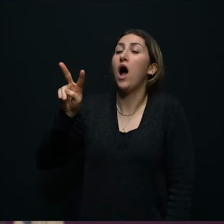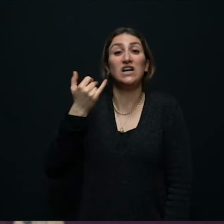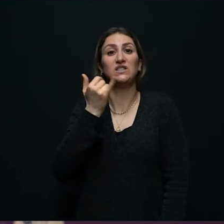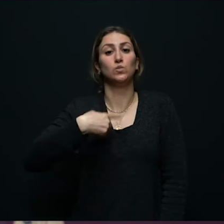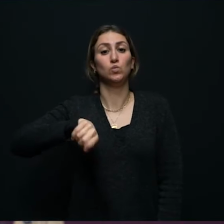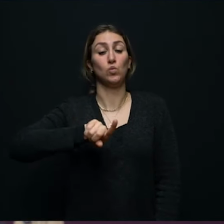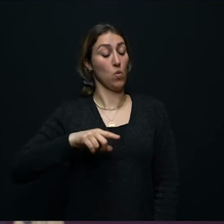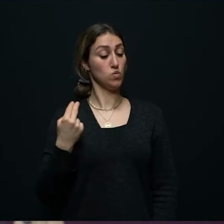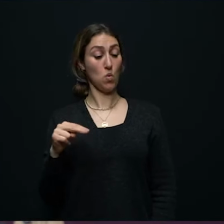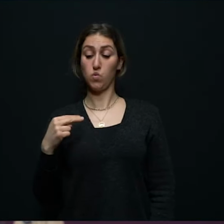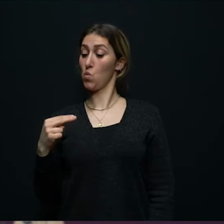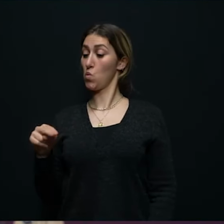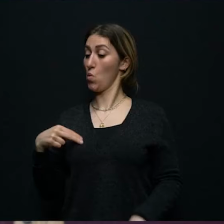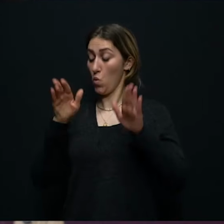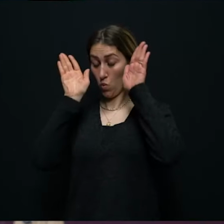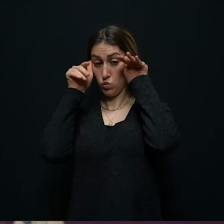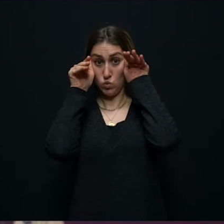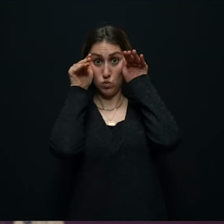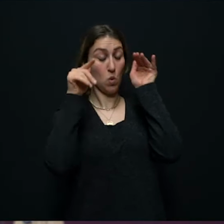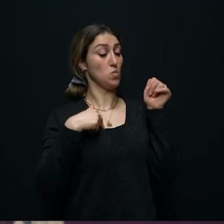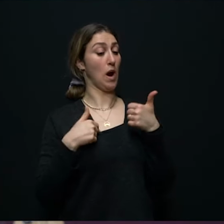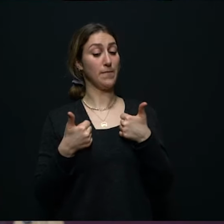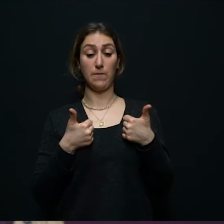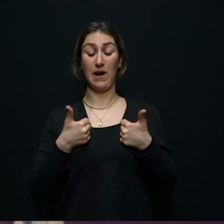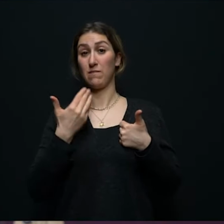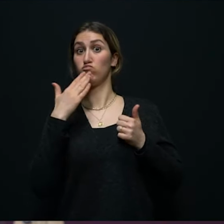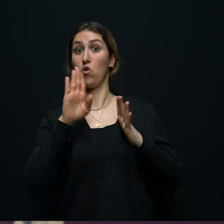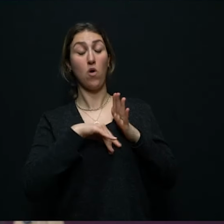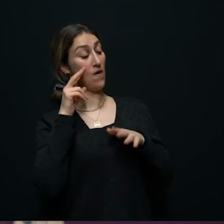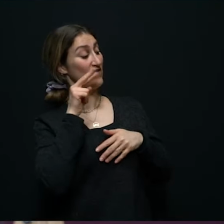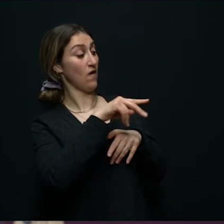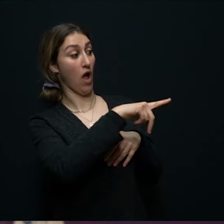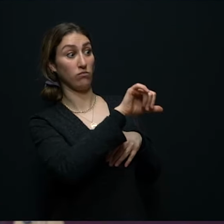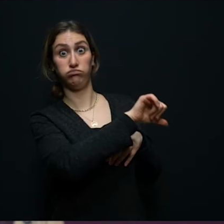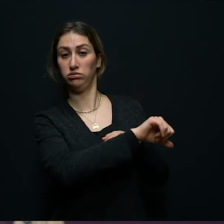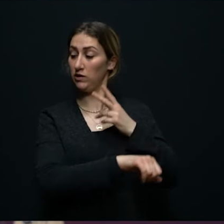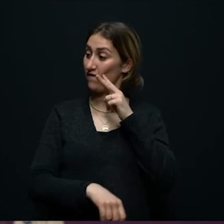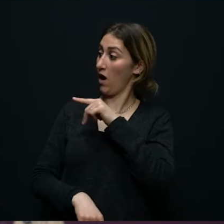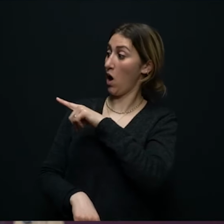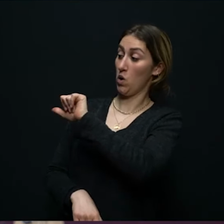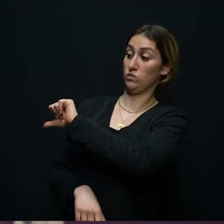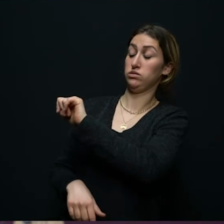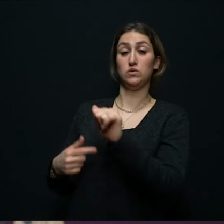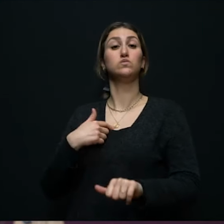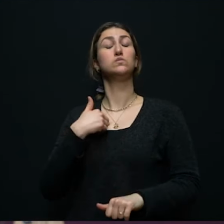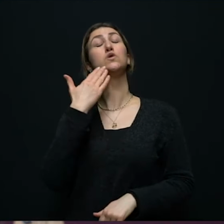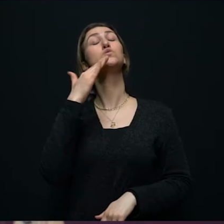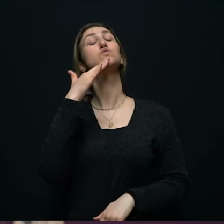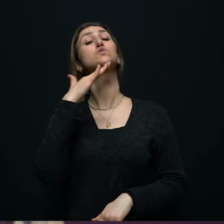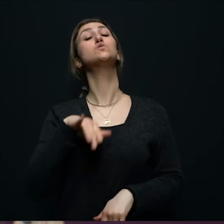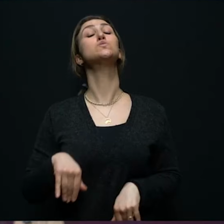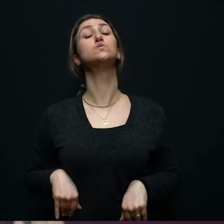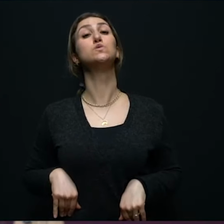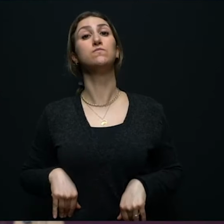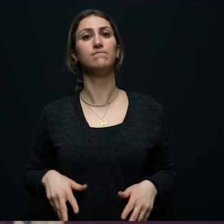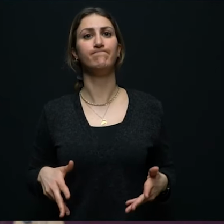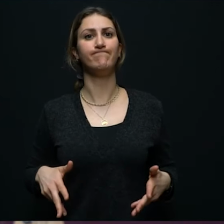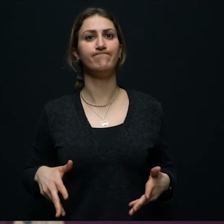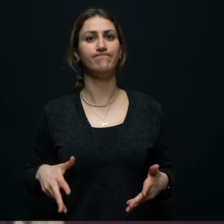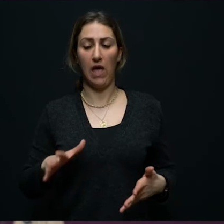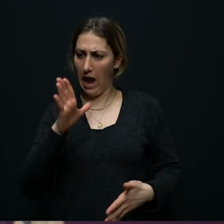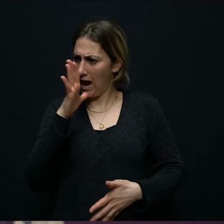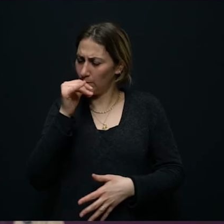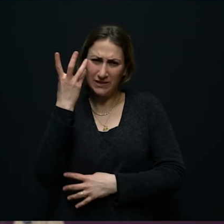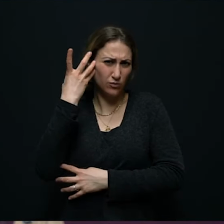non non moi je suis plus sain que celui de gauche de droite il est bien pire que moi donc moi ça va dieu ne peut pas commencer son oeuvre